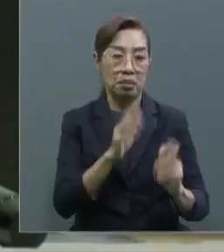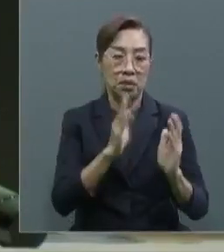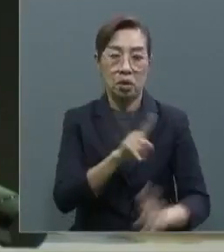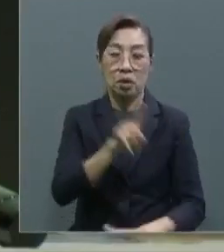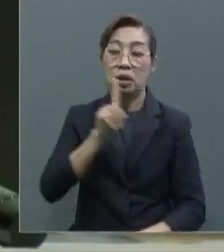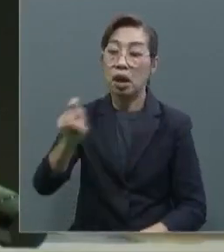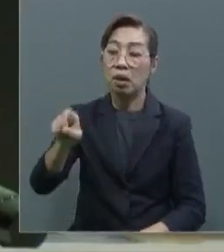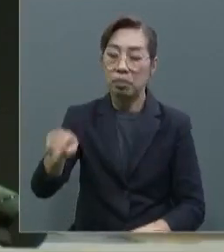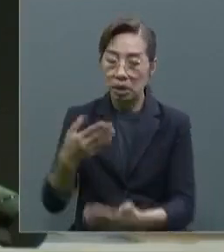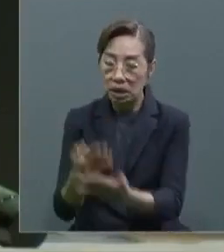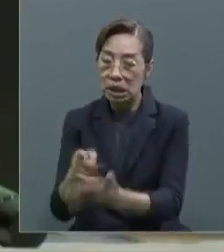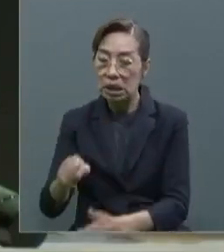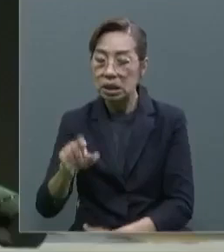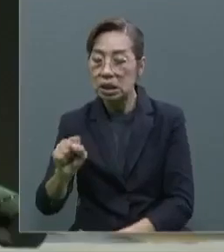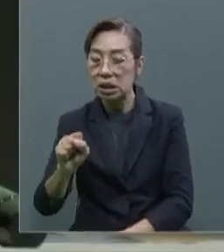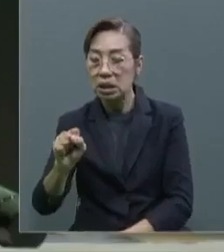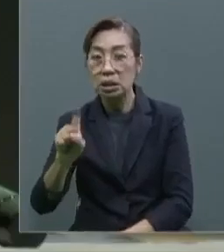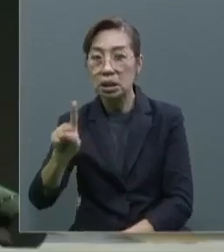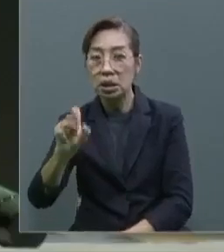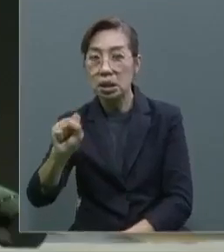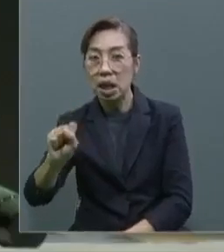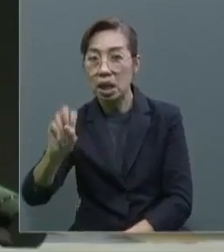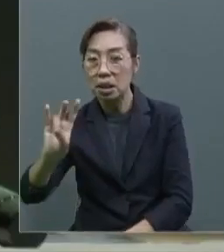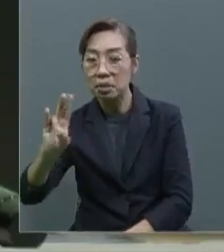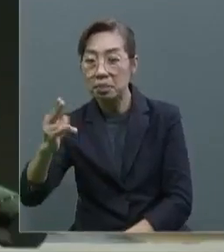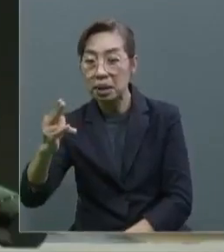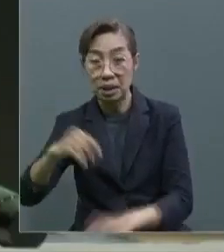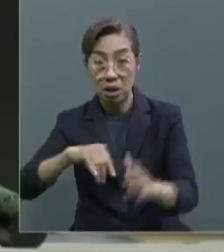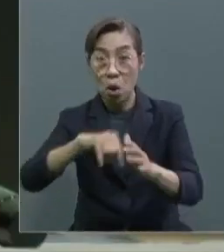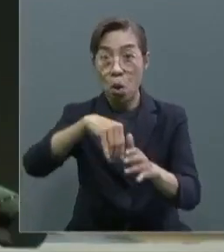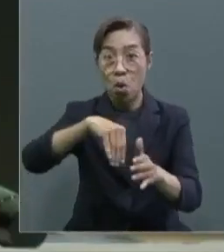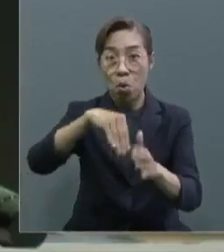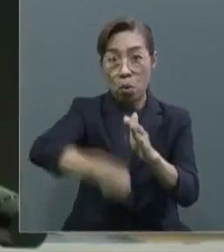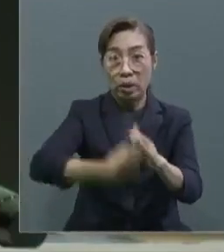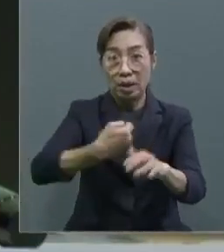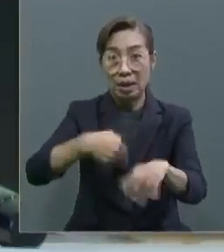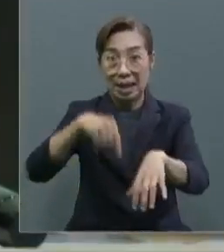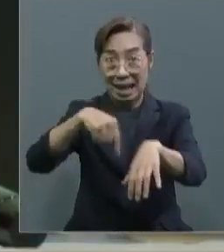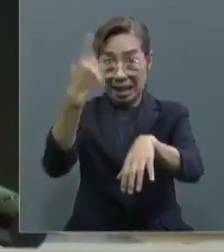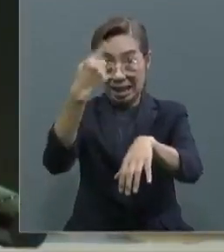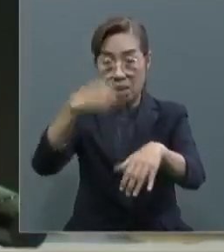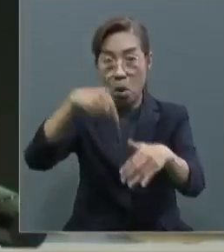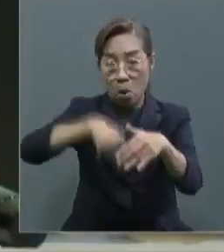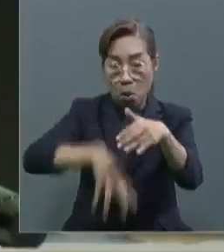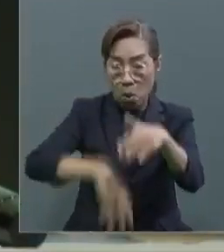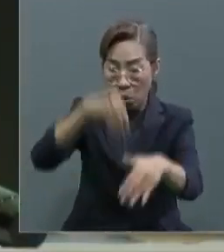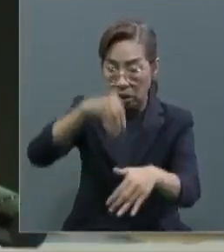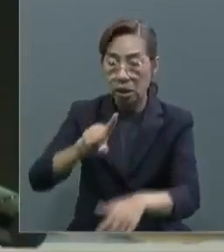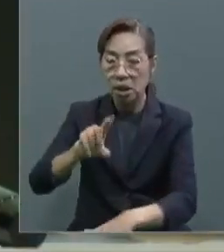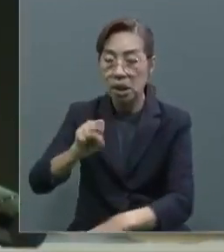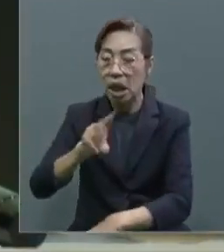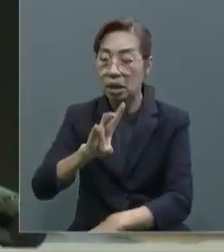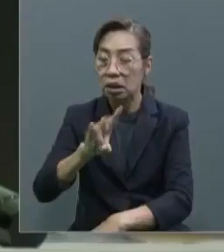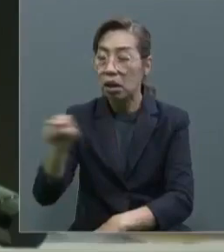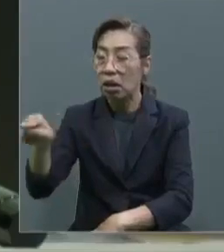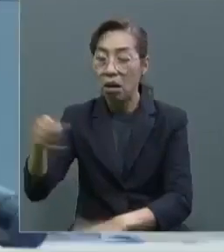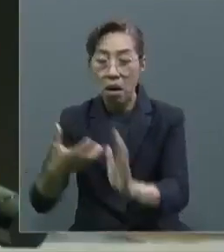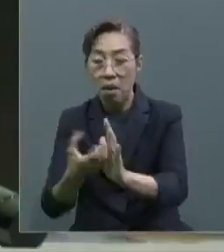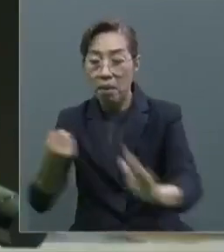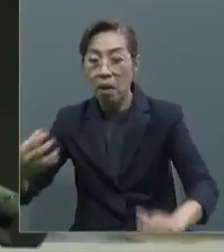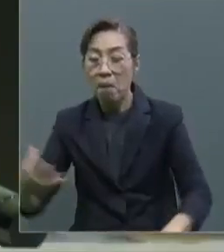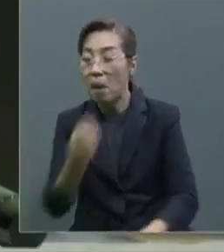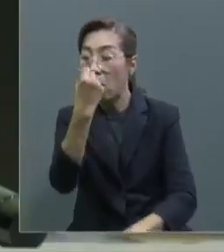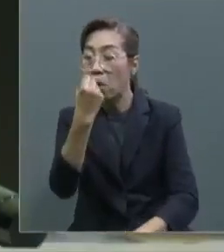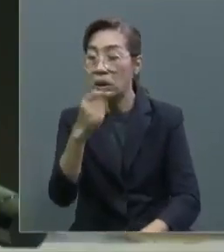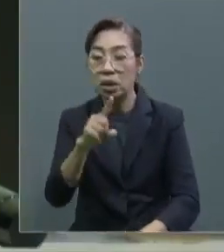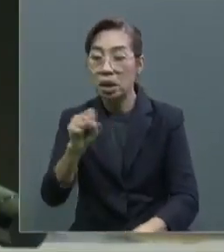งิน 171,000 บาทเนี่ยต่อหลุมที่เจาะเนี่ยอมเบิกแล้วเอาไปไหนเบิกแบบเหมาจ่ายแล้วเอ